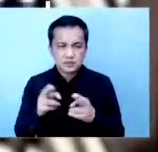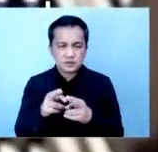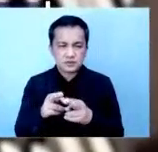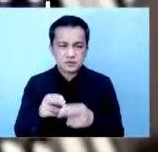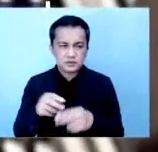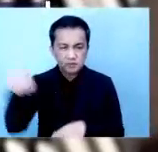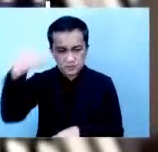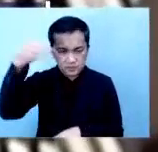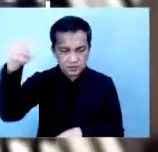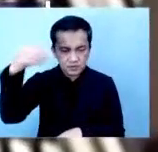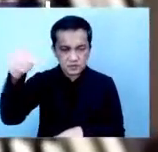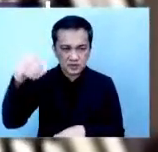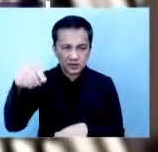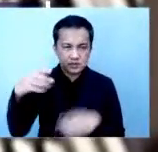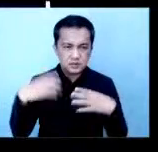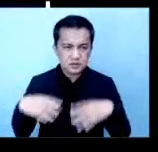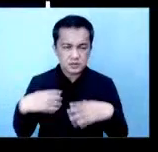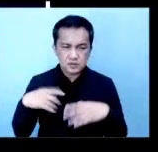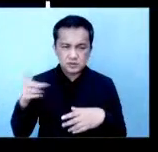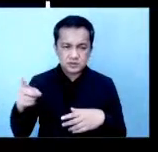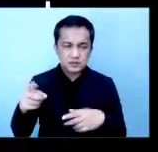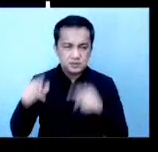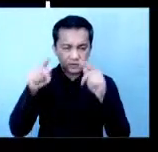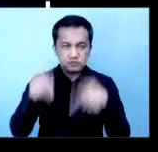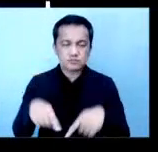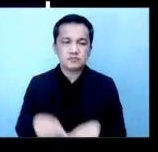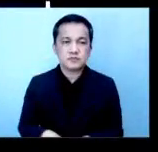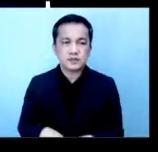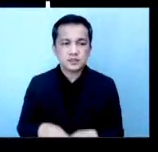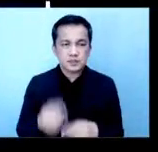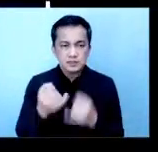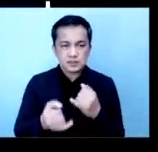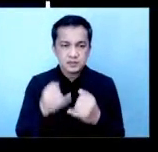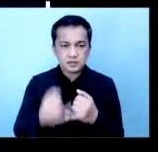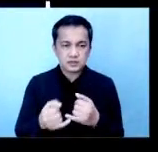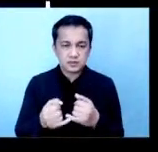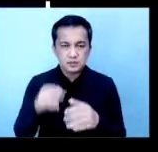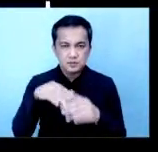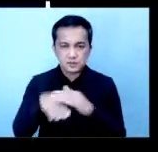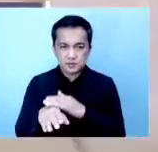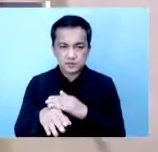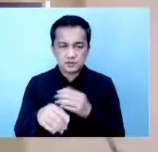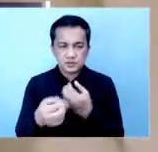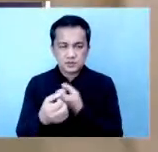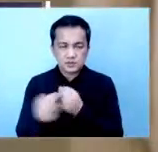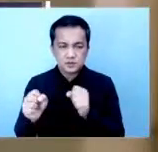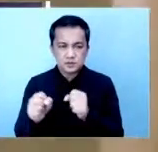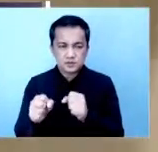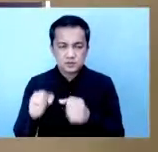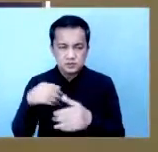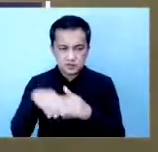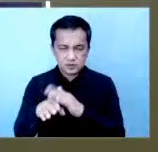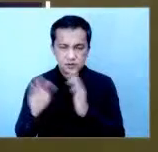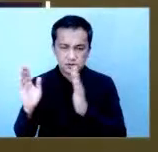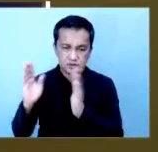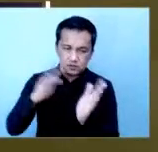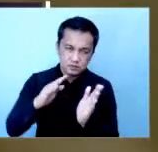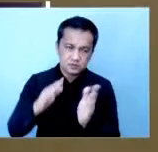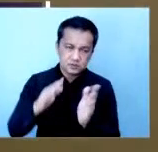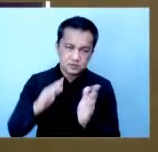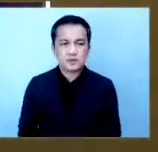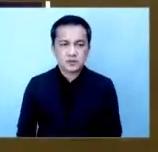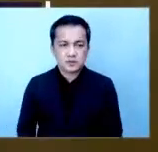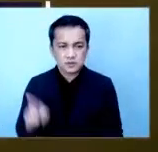nagwagayway pa ng tela ang isang residente. Bandang huli, pinasok din ng mga rescuer ang loob ng tumagilid na gusali para